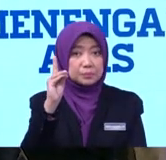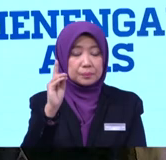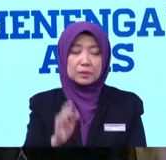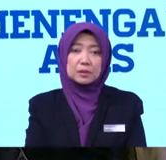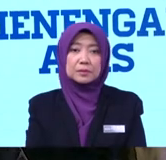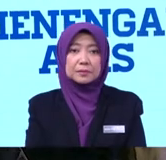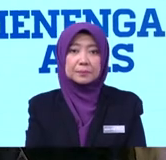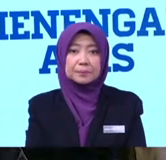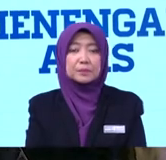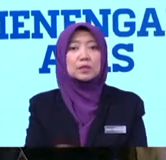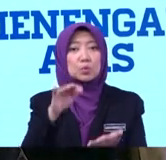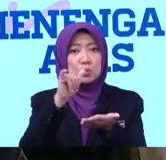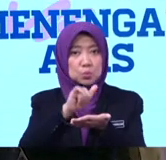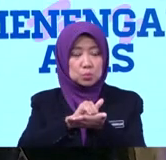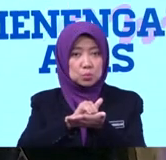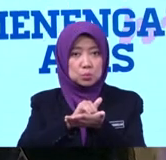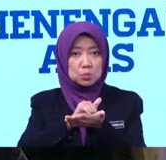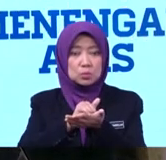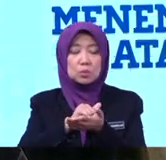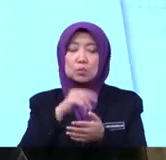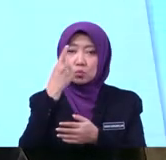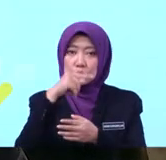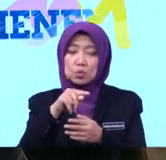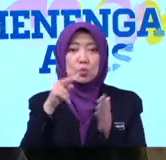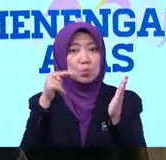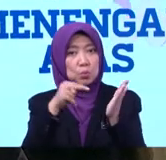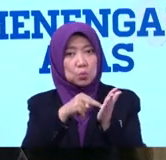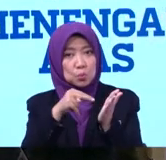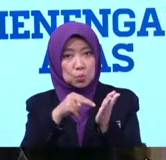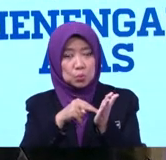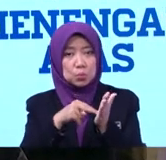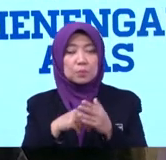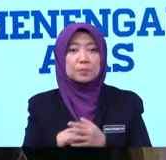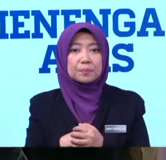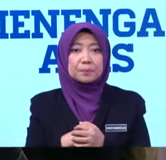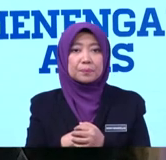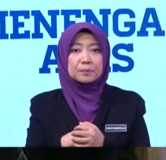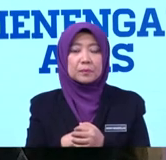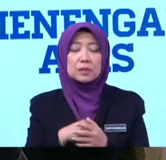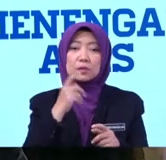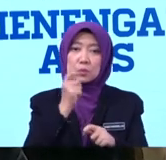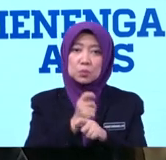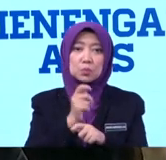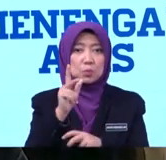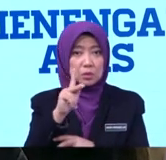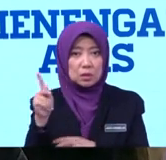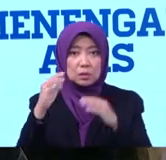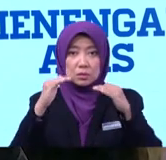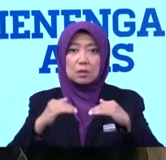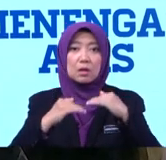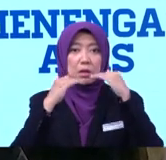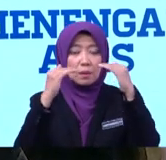ini merupakan paramite pencemaran air yang diukur untuk menentukan tahap